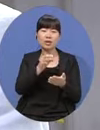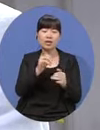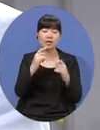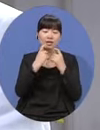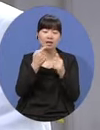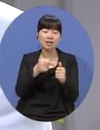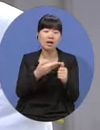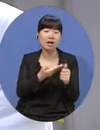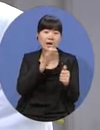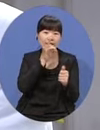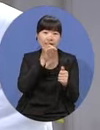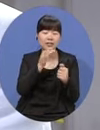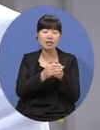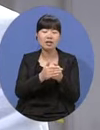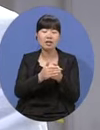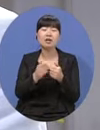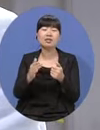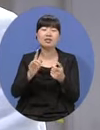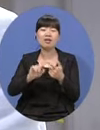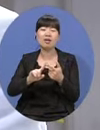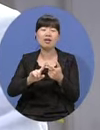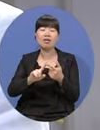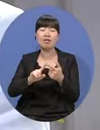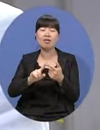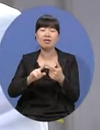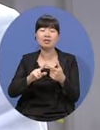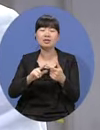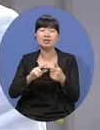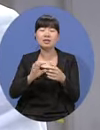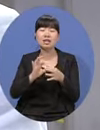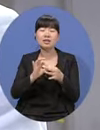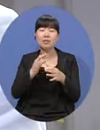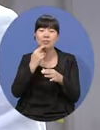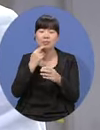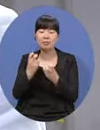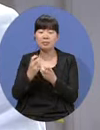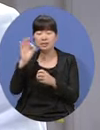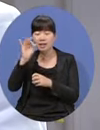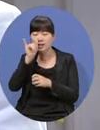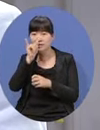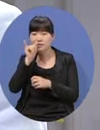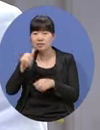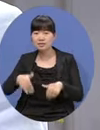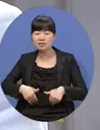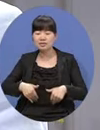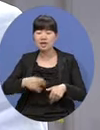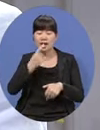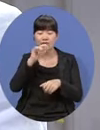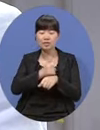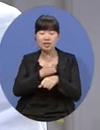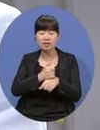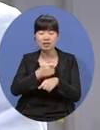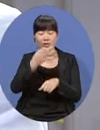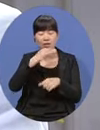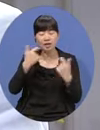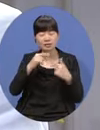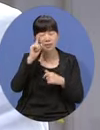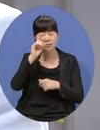아니고 그러면 그렇지 않은 방법을 찾아 줘야 되는데 어떤 면에서 보면 그렇게 학원을 다닌다고 효과가 좋은 건 아니거든요